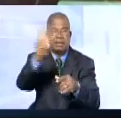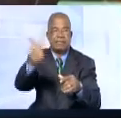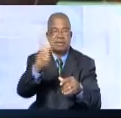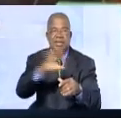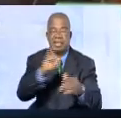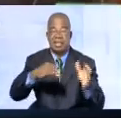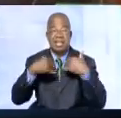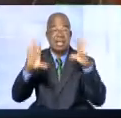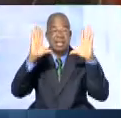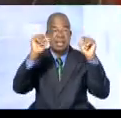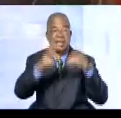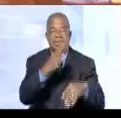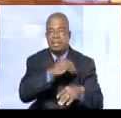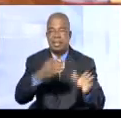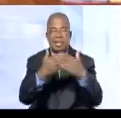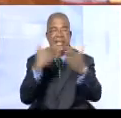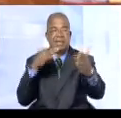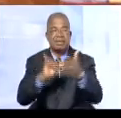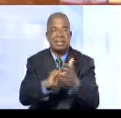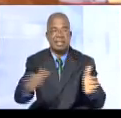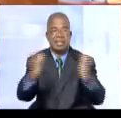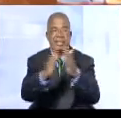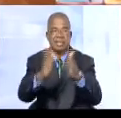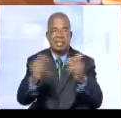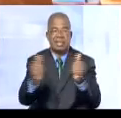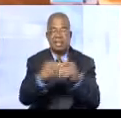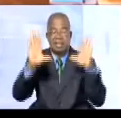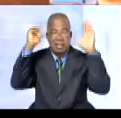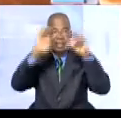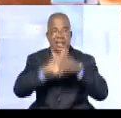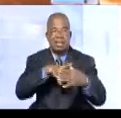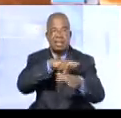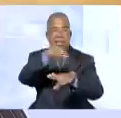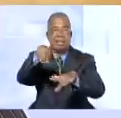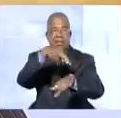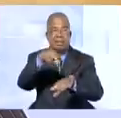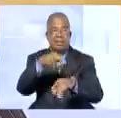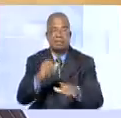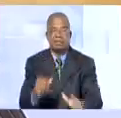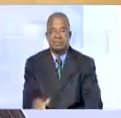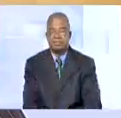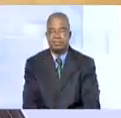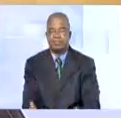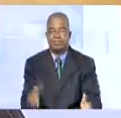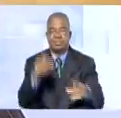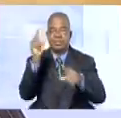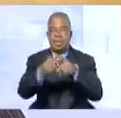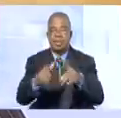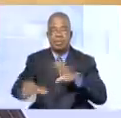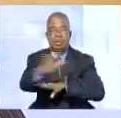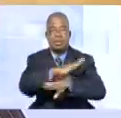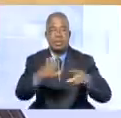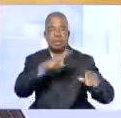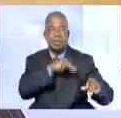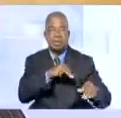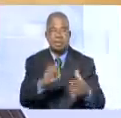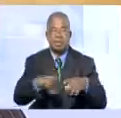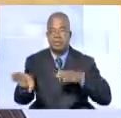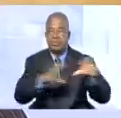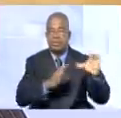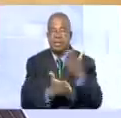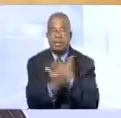présidé à la primature juste avant cette rencontre avec le président de la République. Un mot sur la mission effectuée par